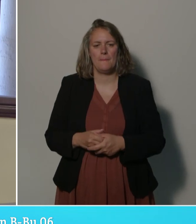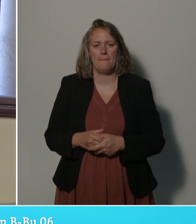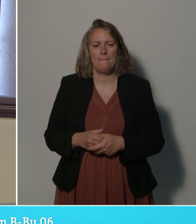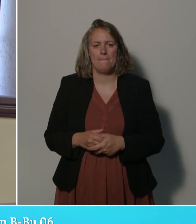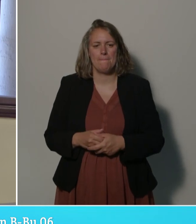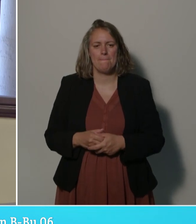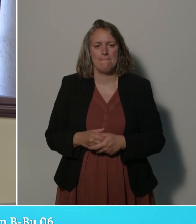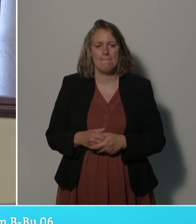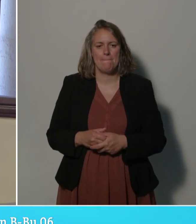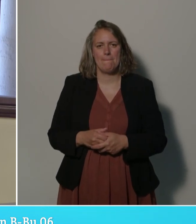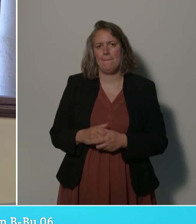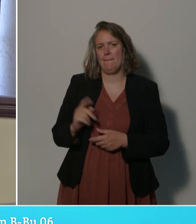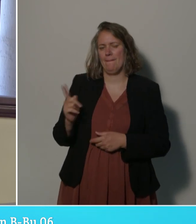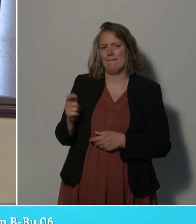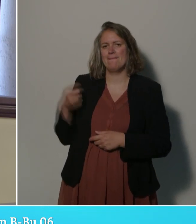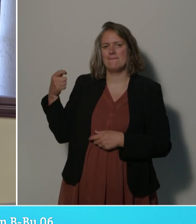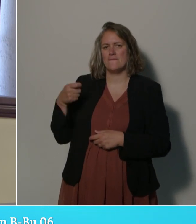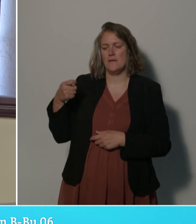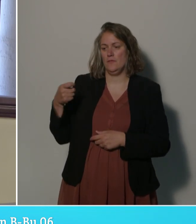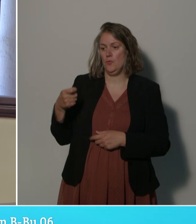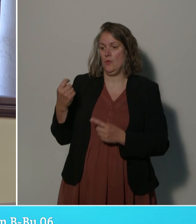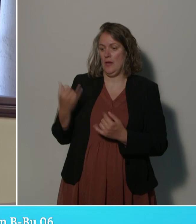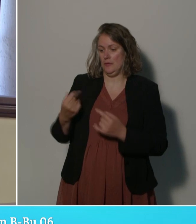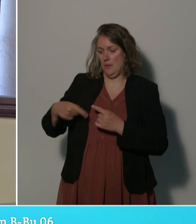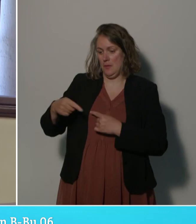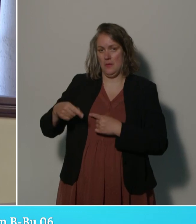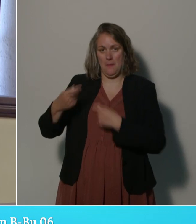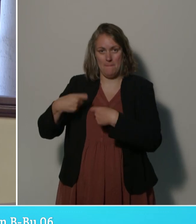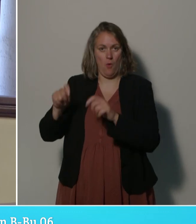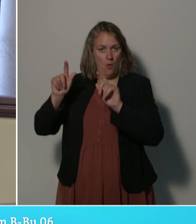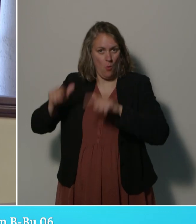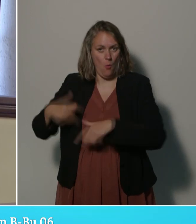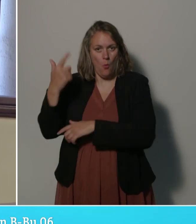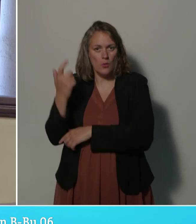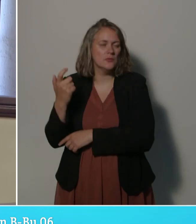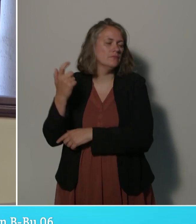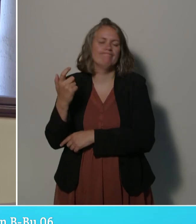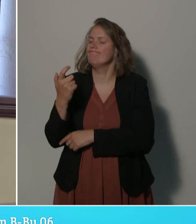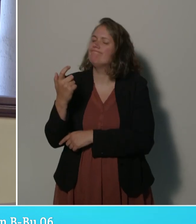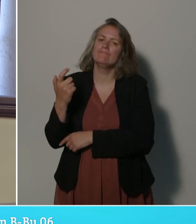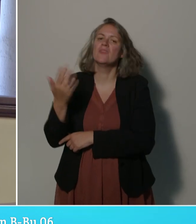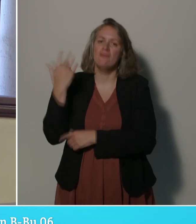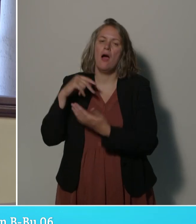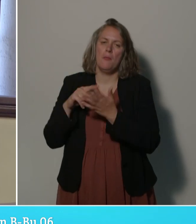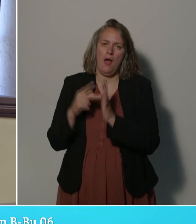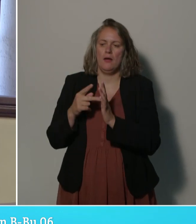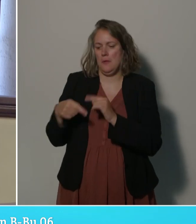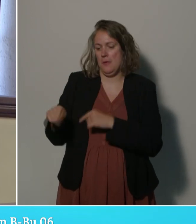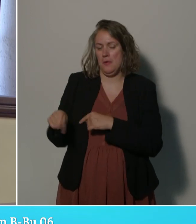Vorhabensträgerin nicht so rasch dort in die Realisierung gehen wird, dass die Baumaßnahmen, wie es mal angedacht war,